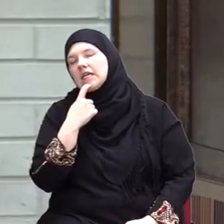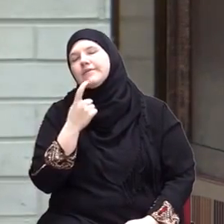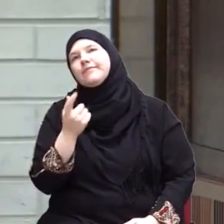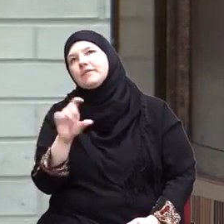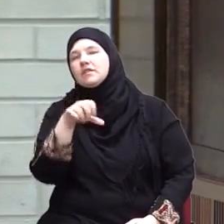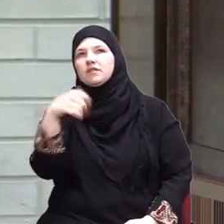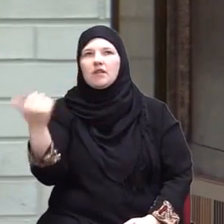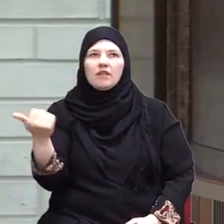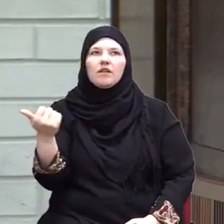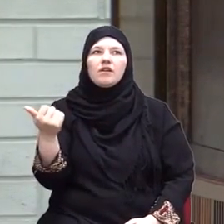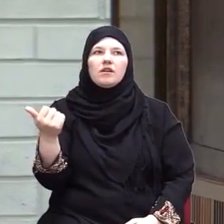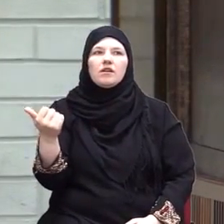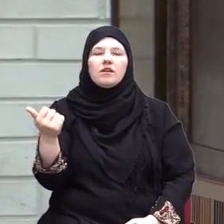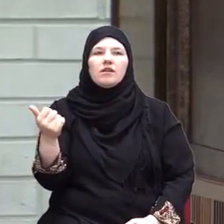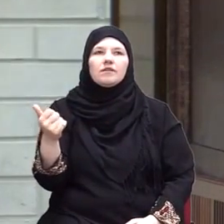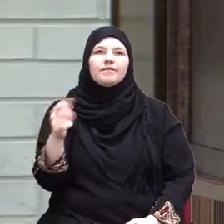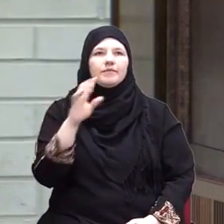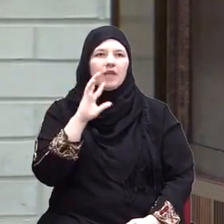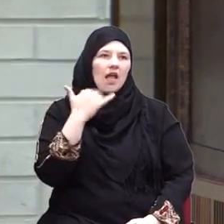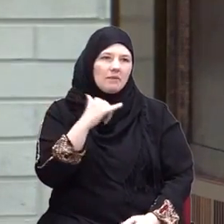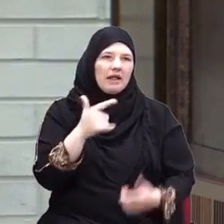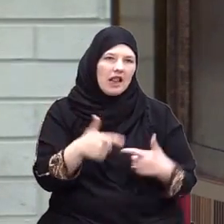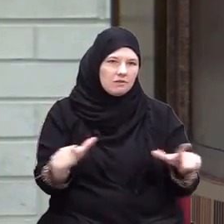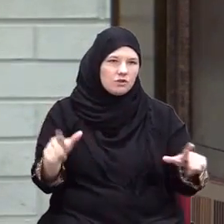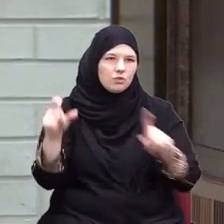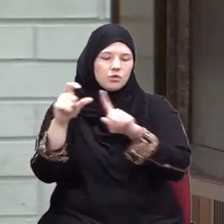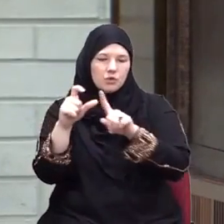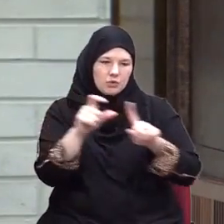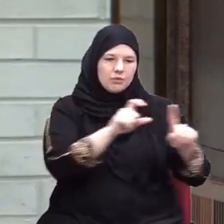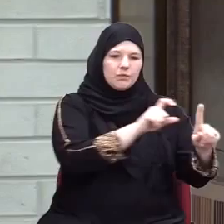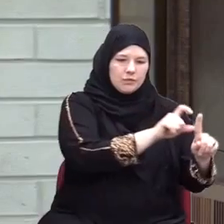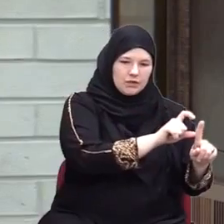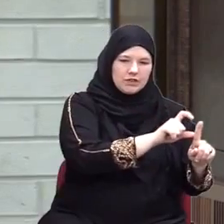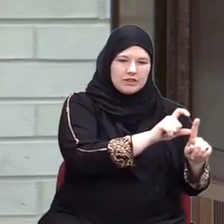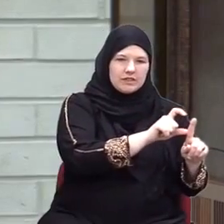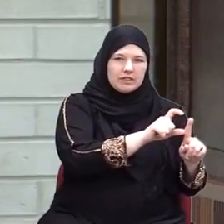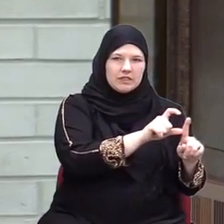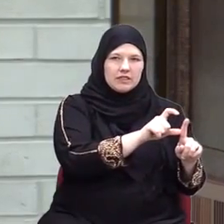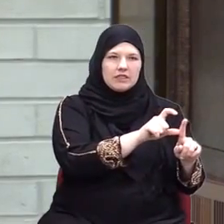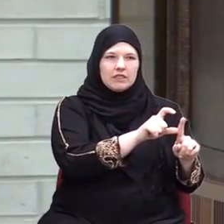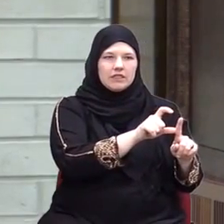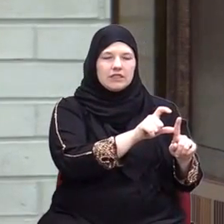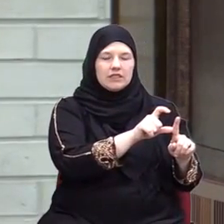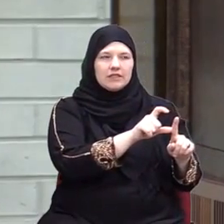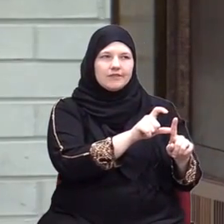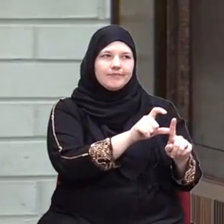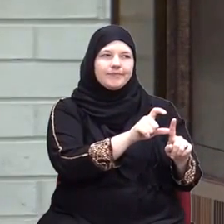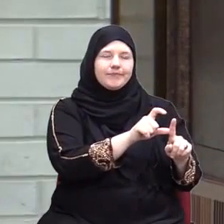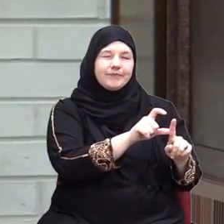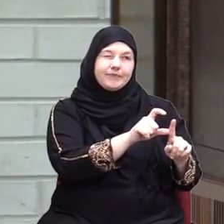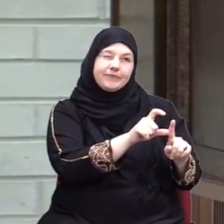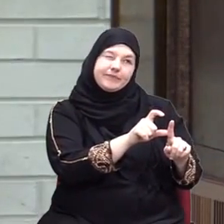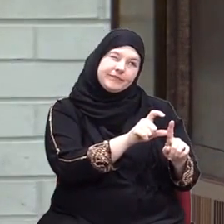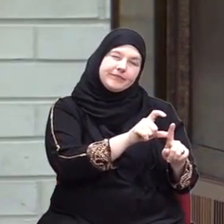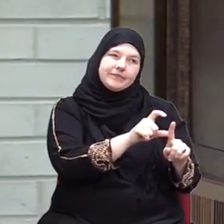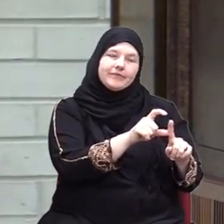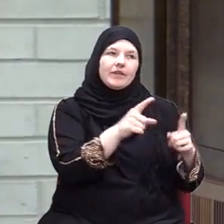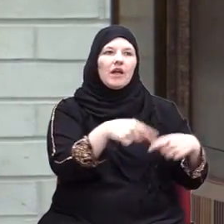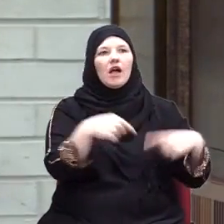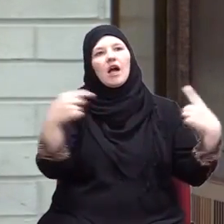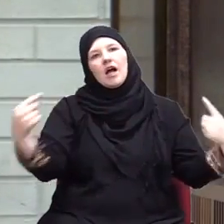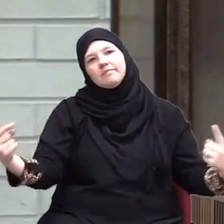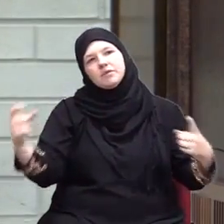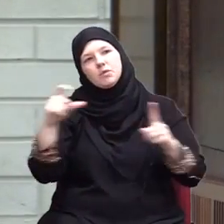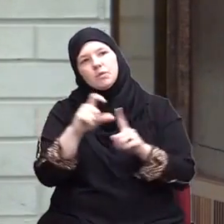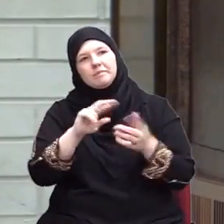أو أكبر من ذلك means أصغر. So it is the opposite of what you get from the literal text. So